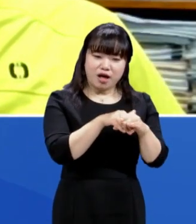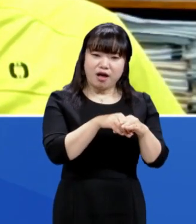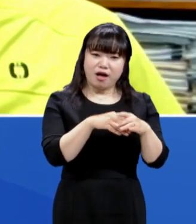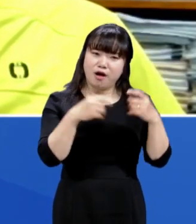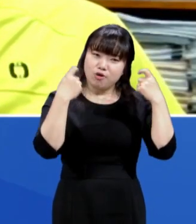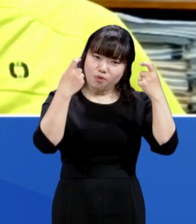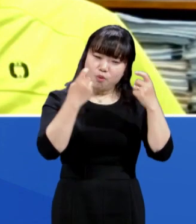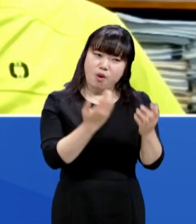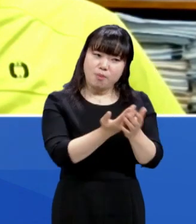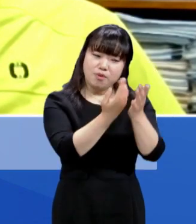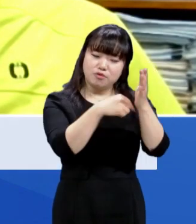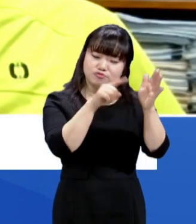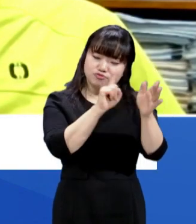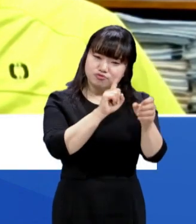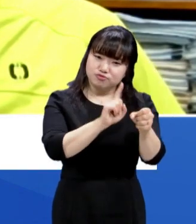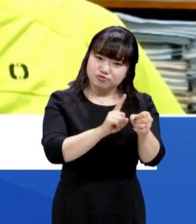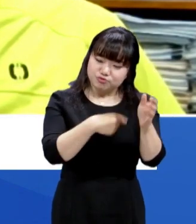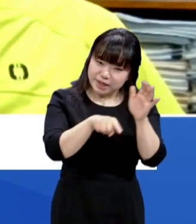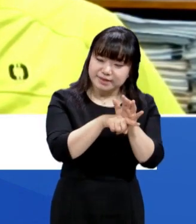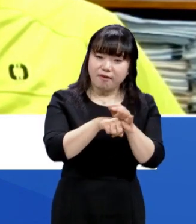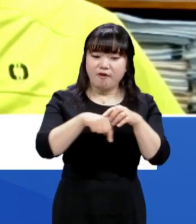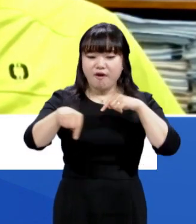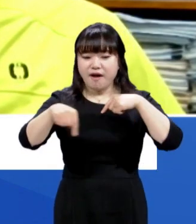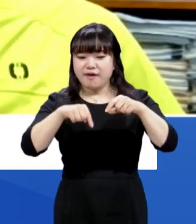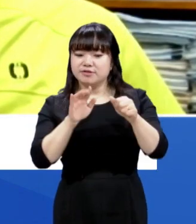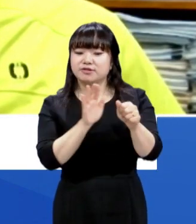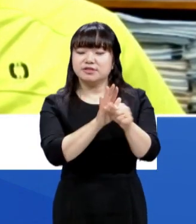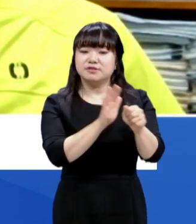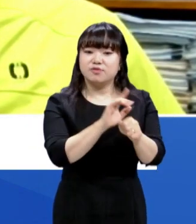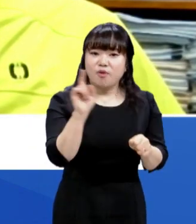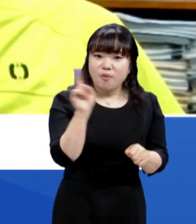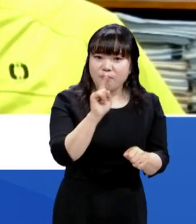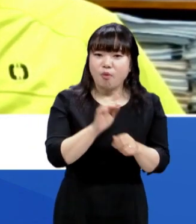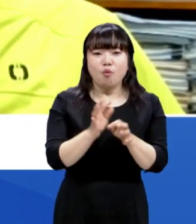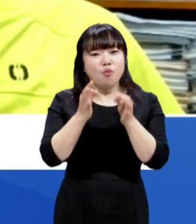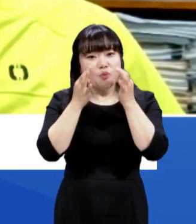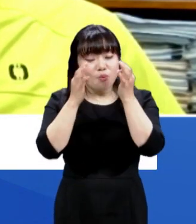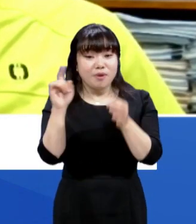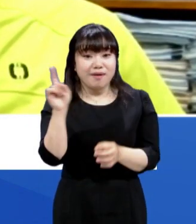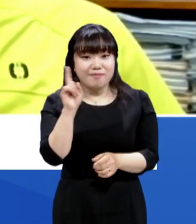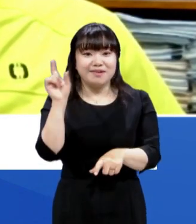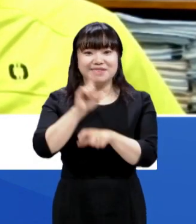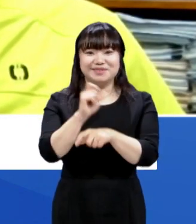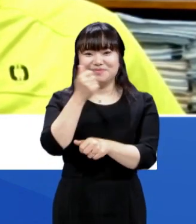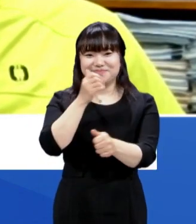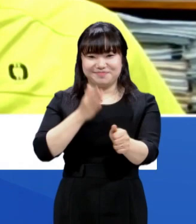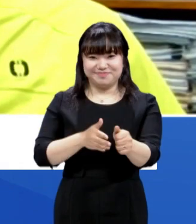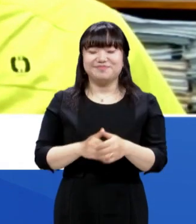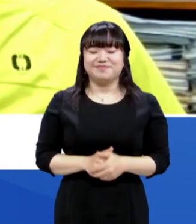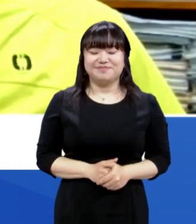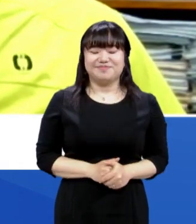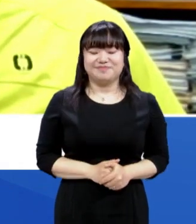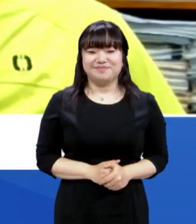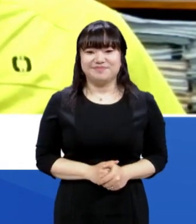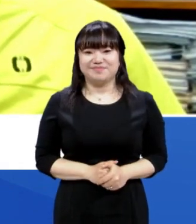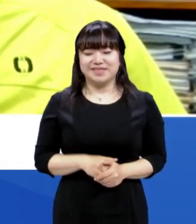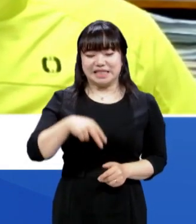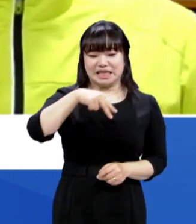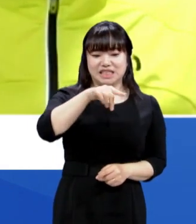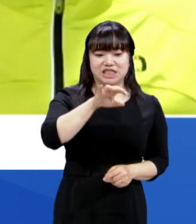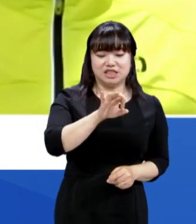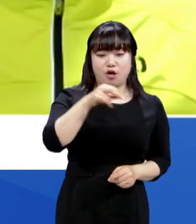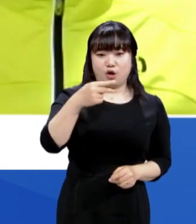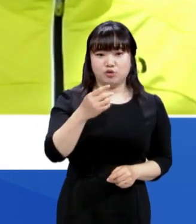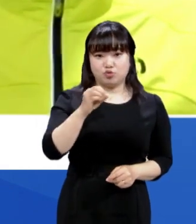발전을 위해서 어떤 행정 지원을 하고 또 성 동북아 어떤 노력을 하는지도 궁금합니다 4 그 성동구는